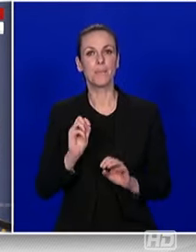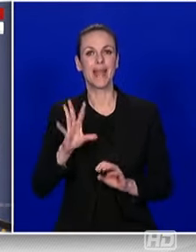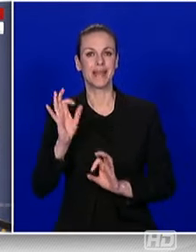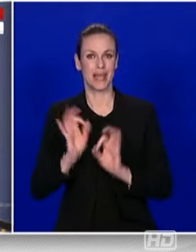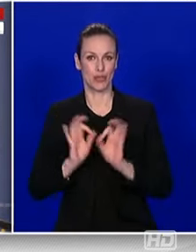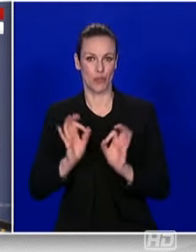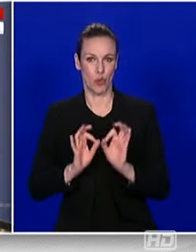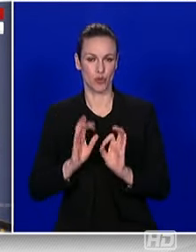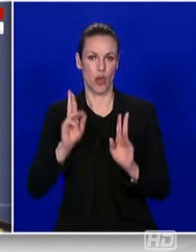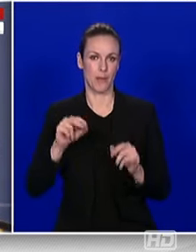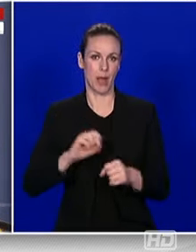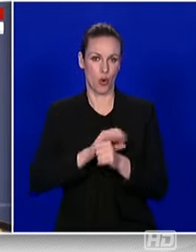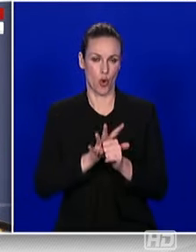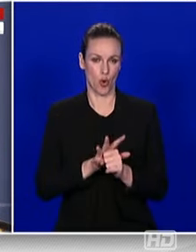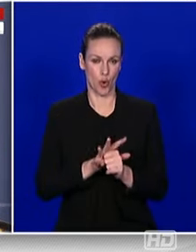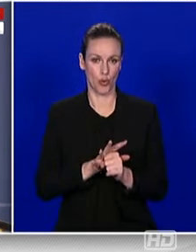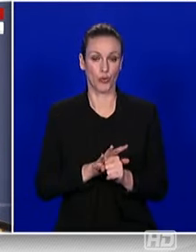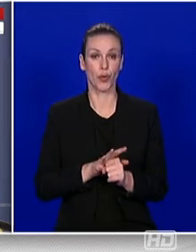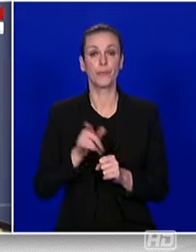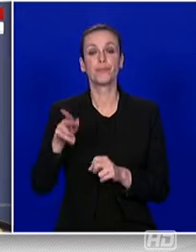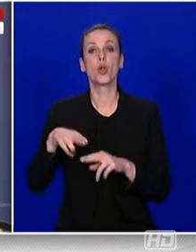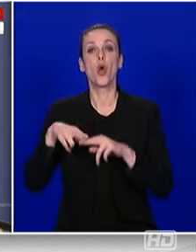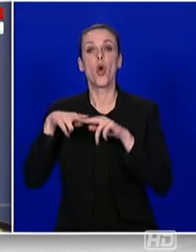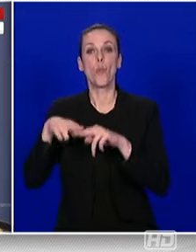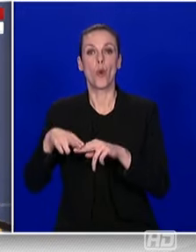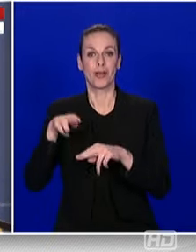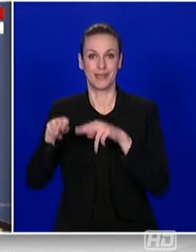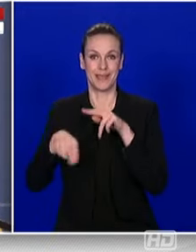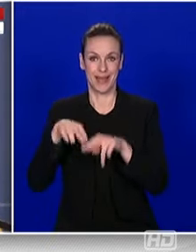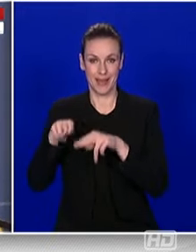17,15%. Na bolničkom liječenju je